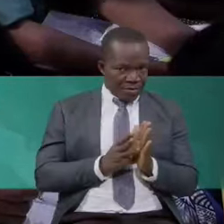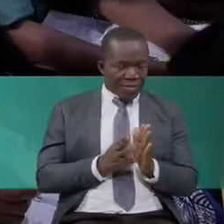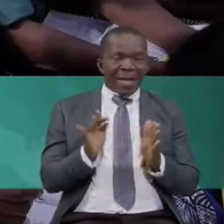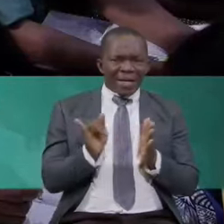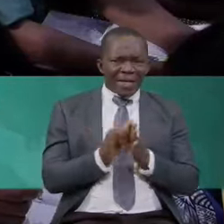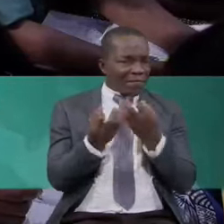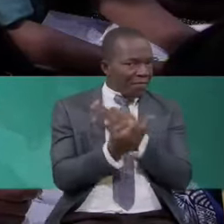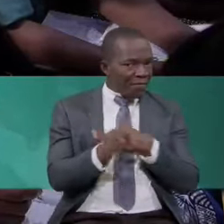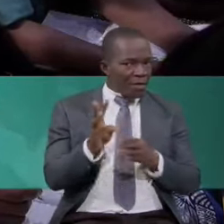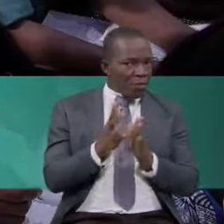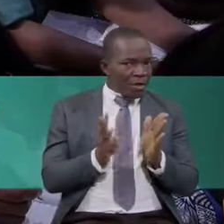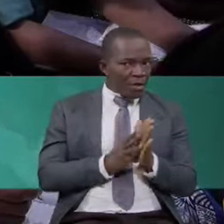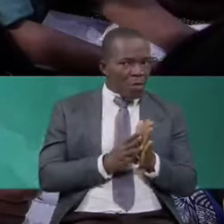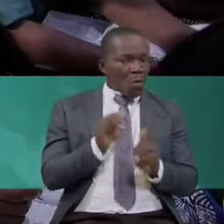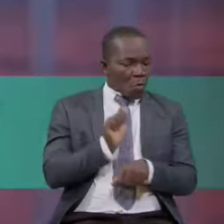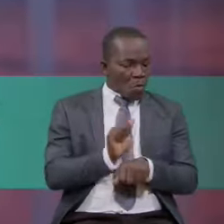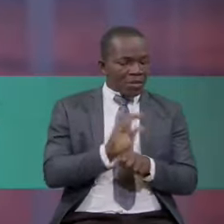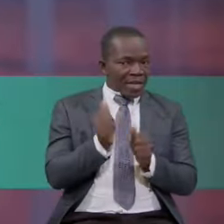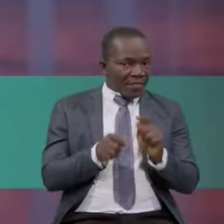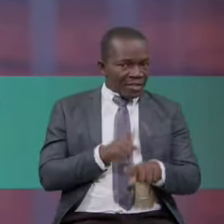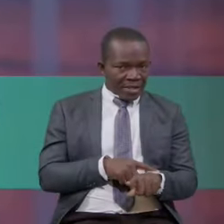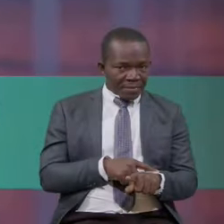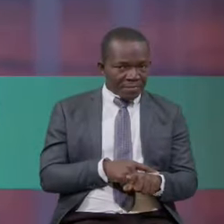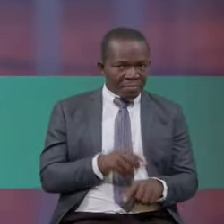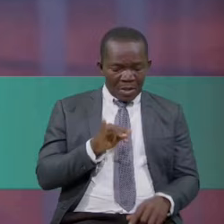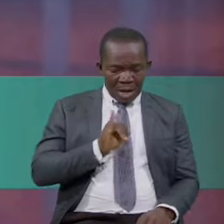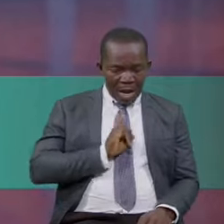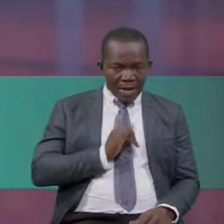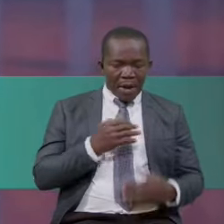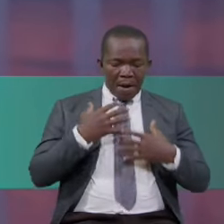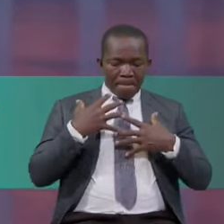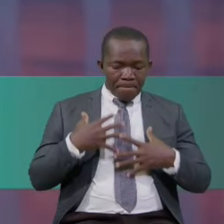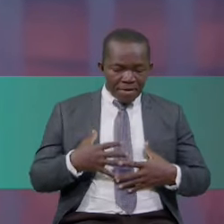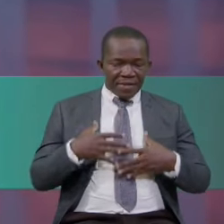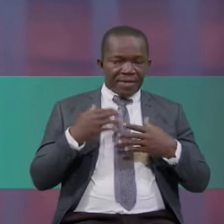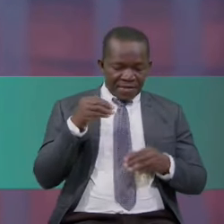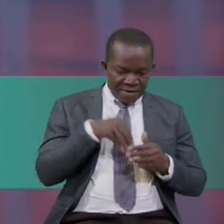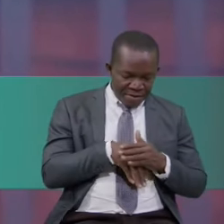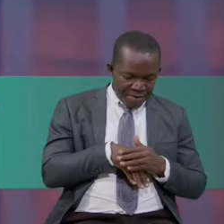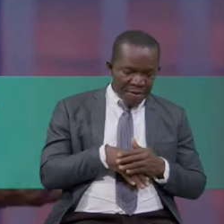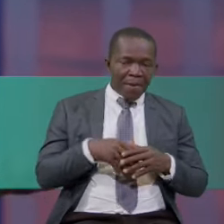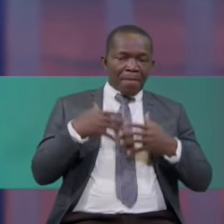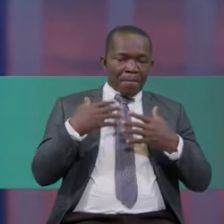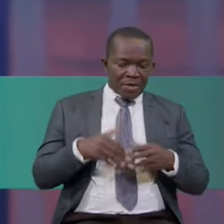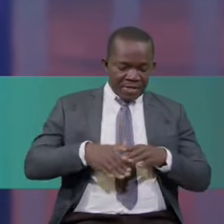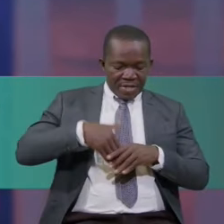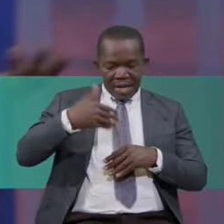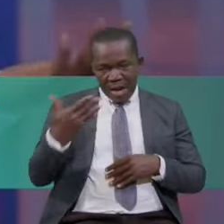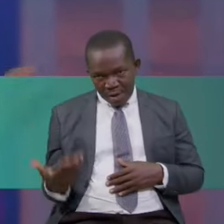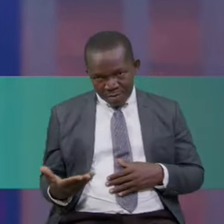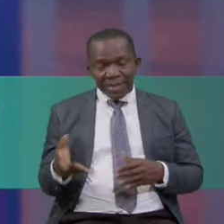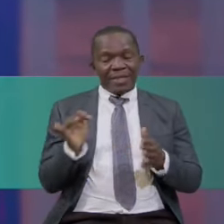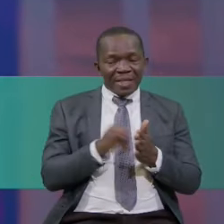arbitre opère à tout moment je respire j'inspire j'espire ça c'est mon libre arbitre si je veux pas